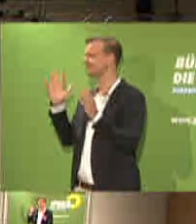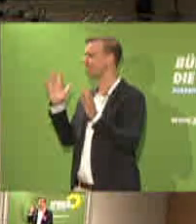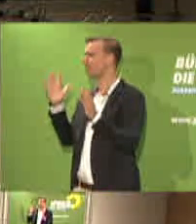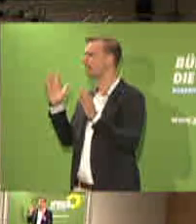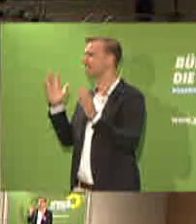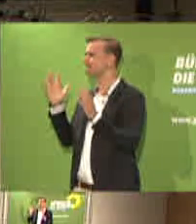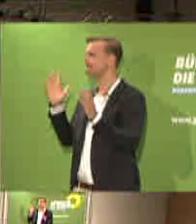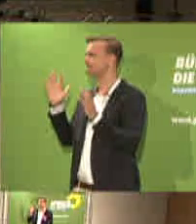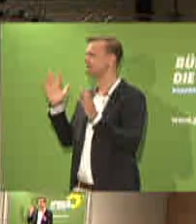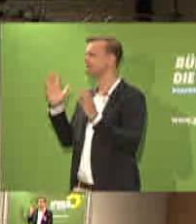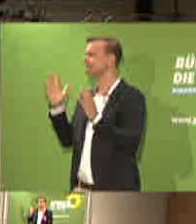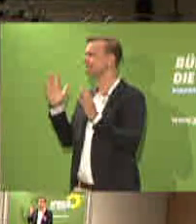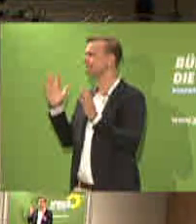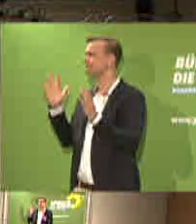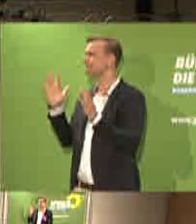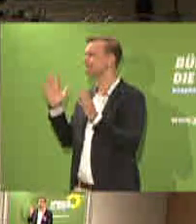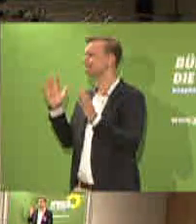Ja.